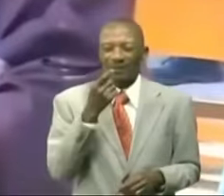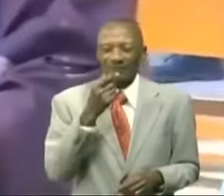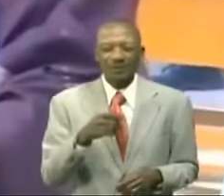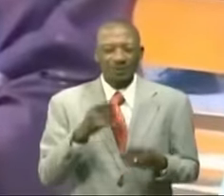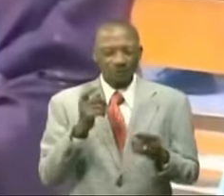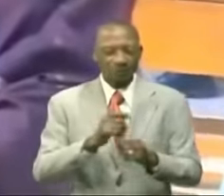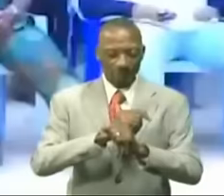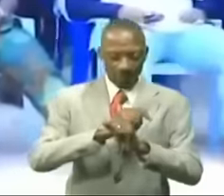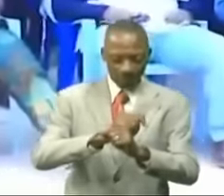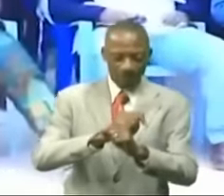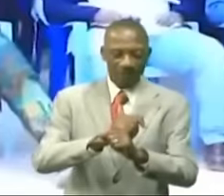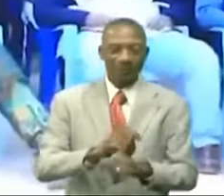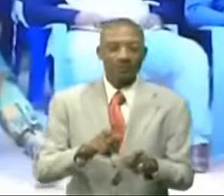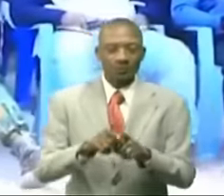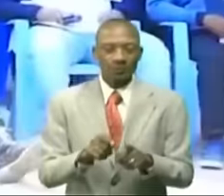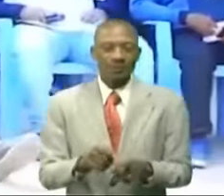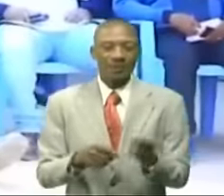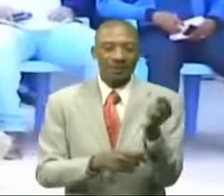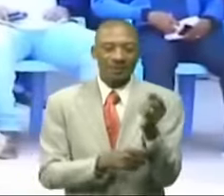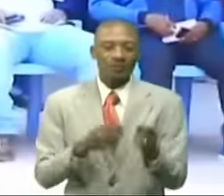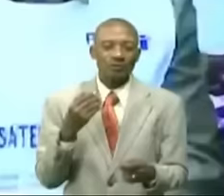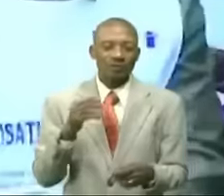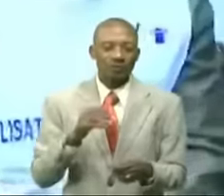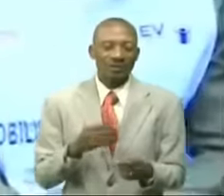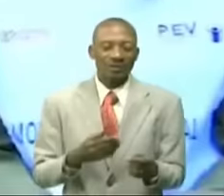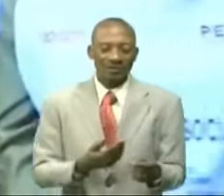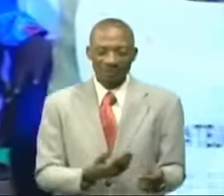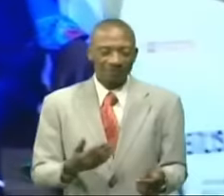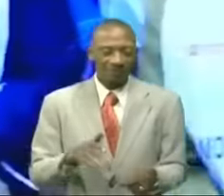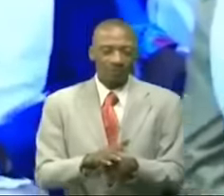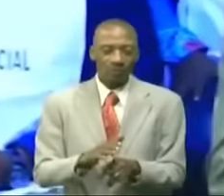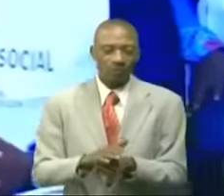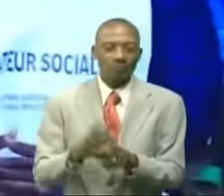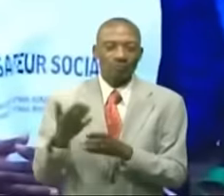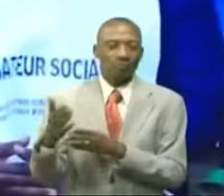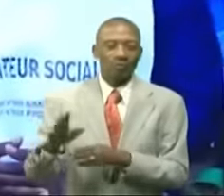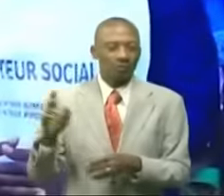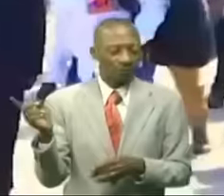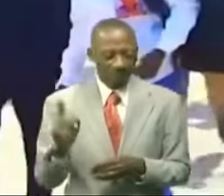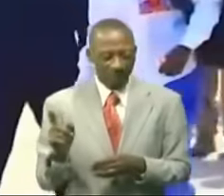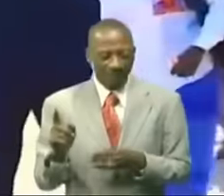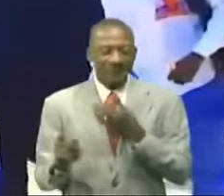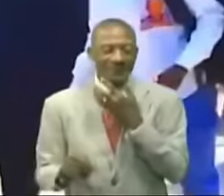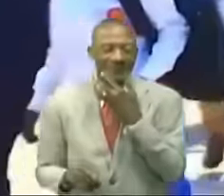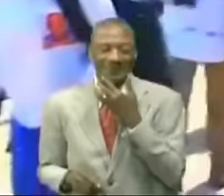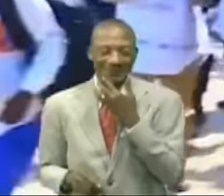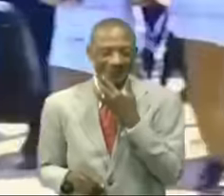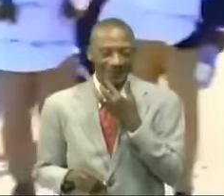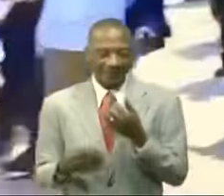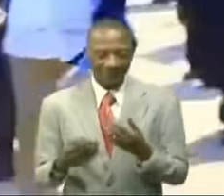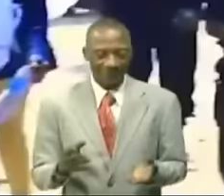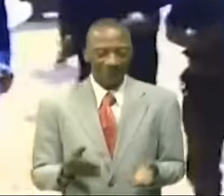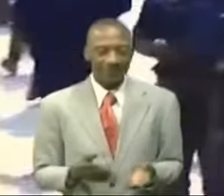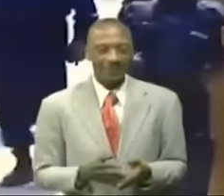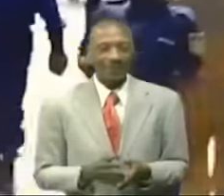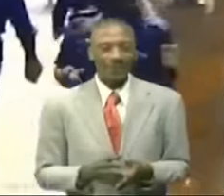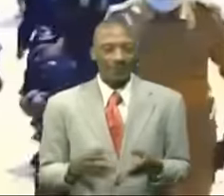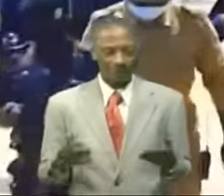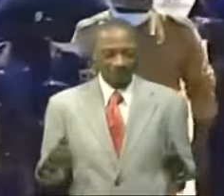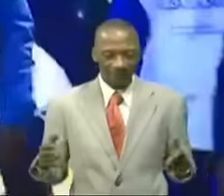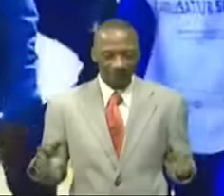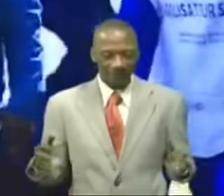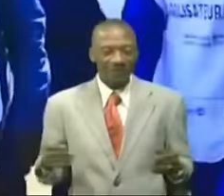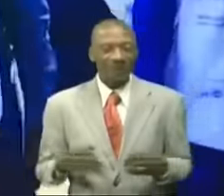les décès liés à la poliomyélite et à renforcer la résilience à travers les pays. Après son mot, Banzamouloume